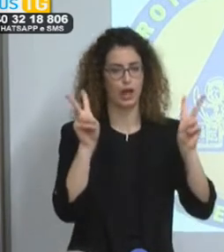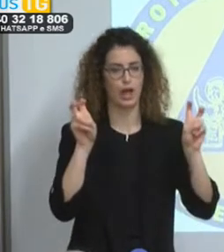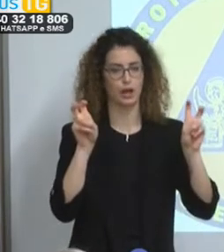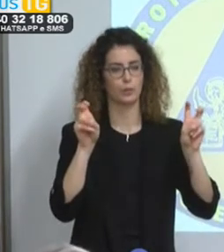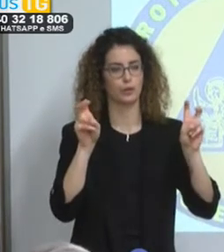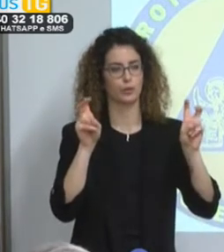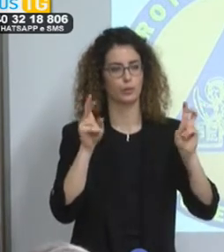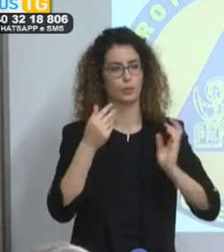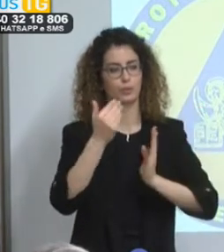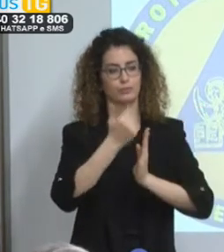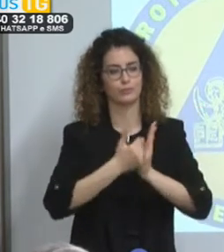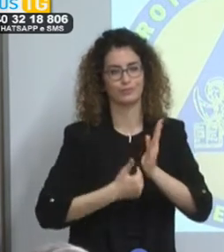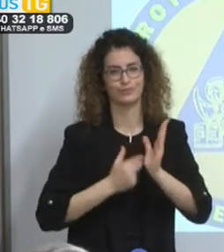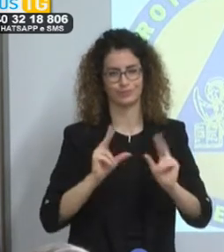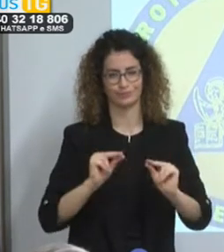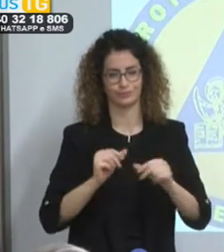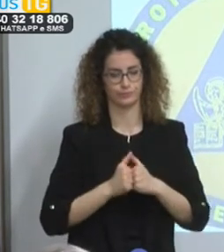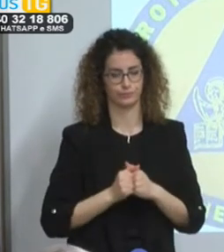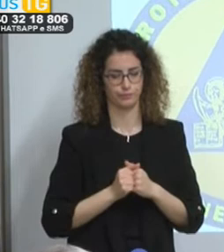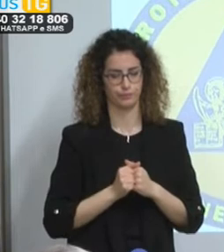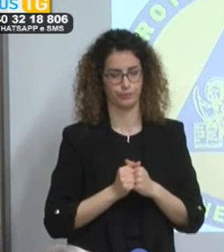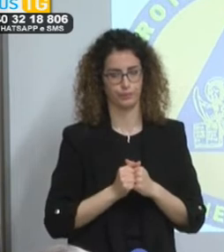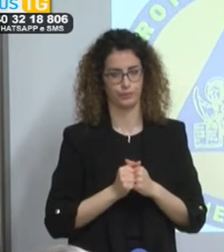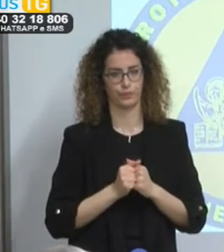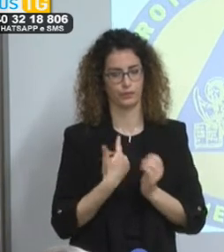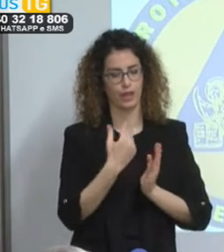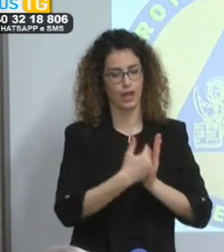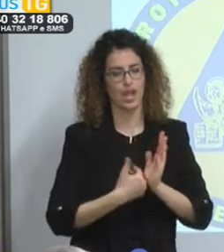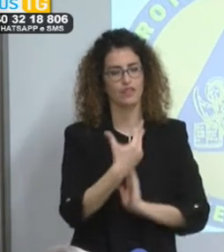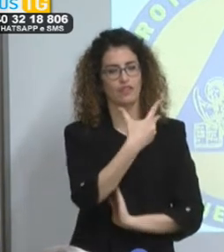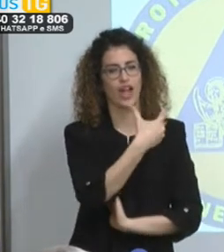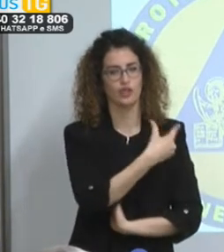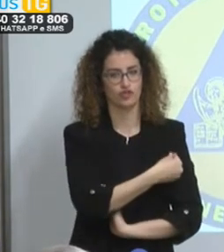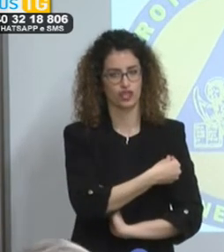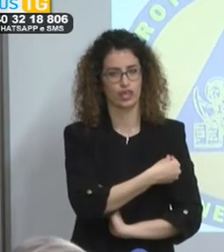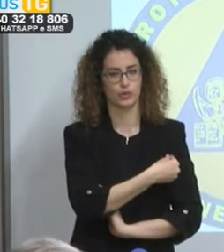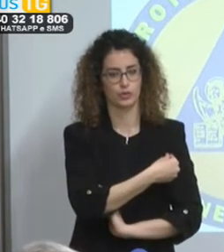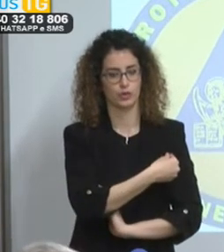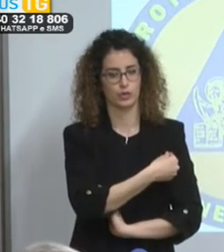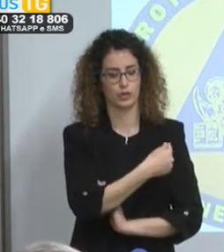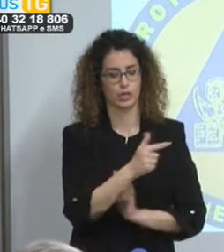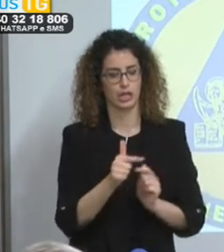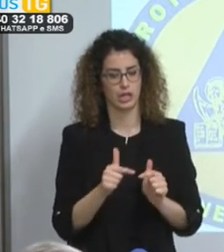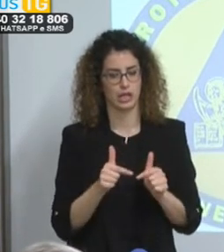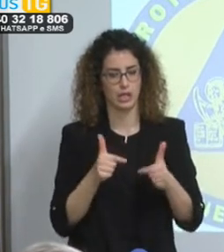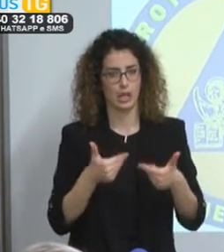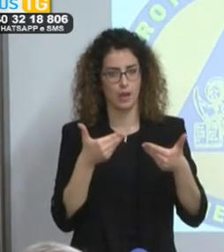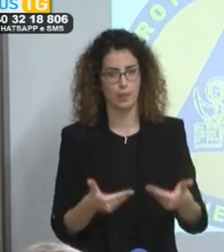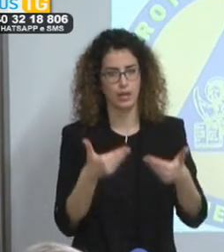linee guida, il criterio delle vaccinazioni, quanto potrà incidere